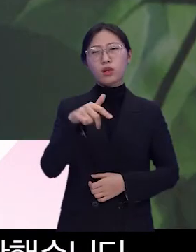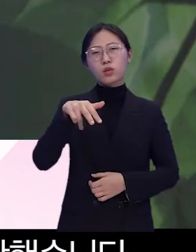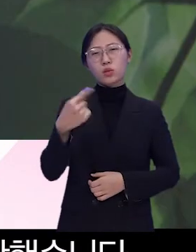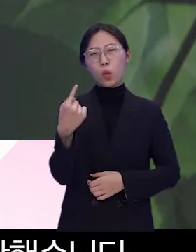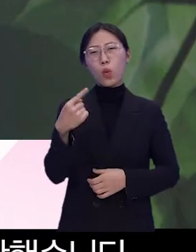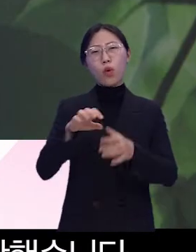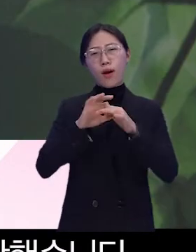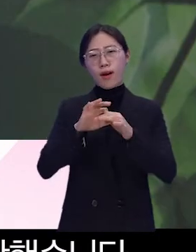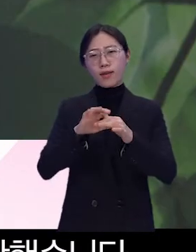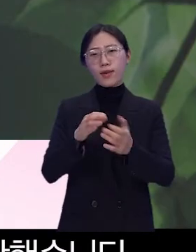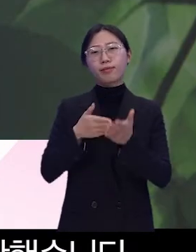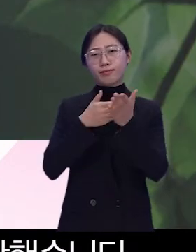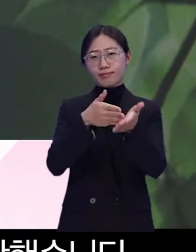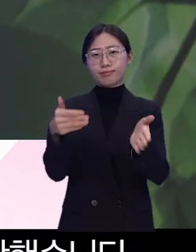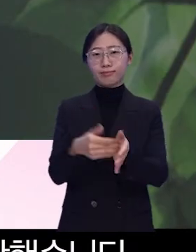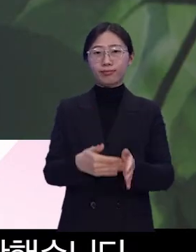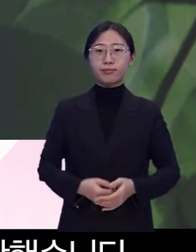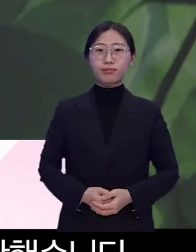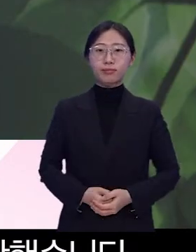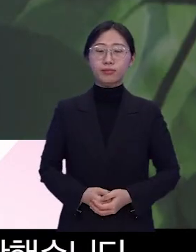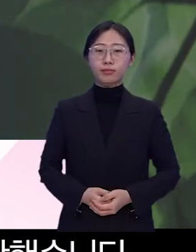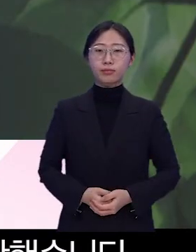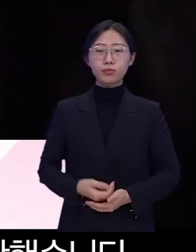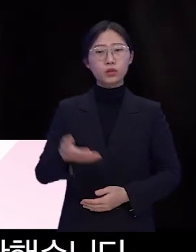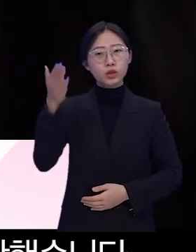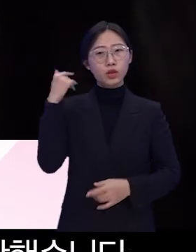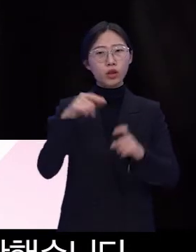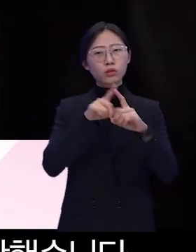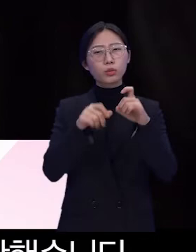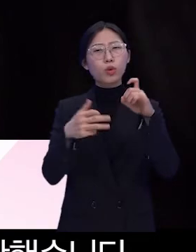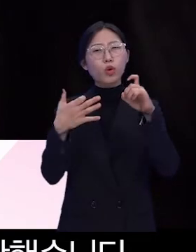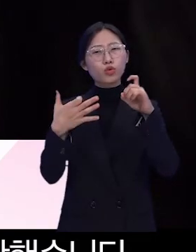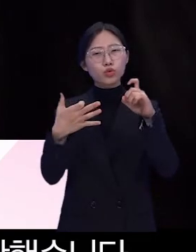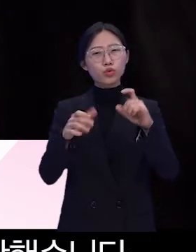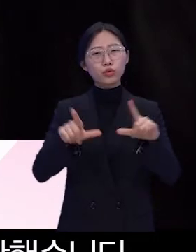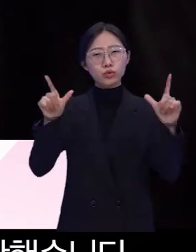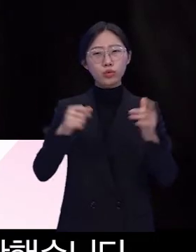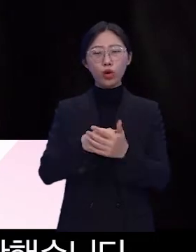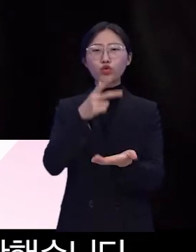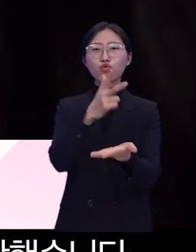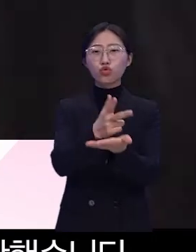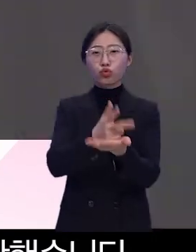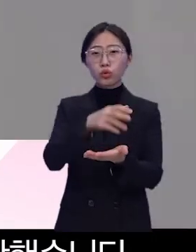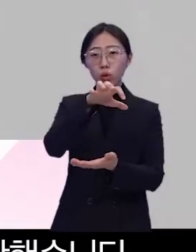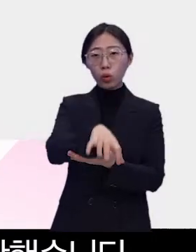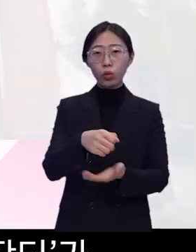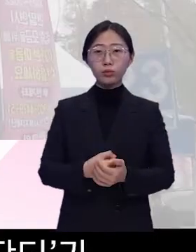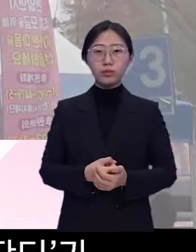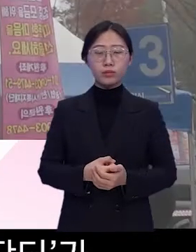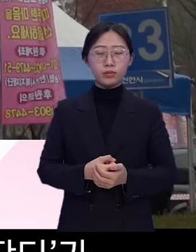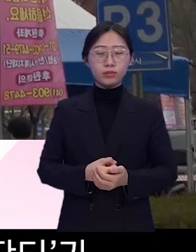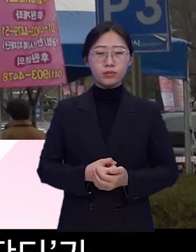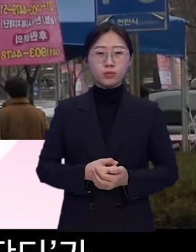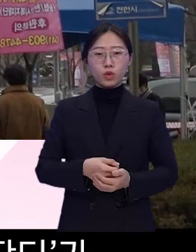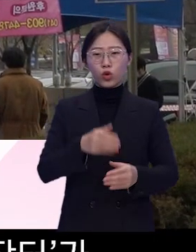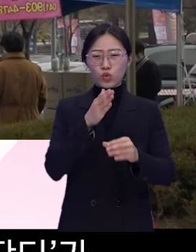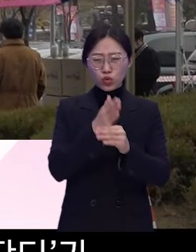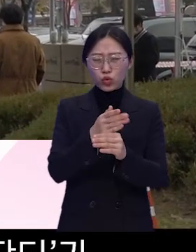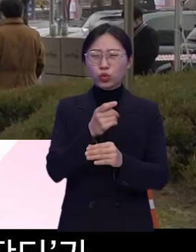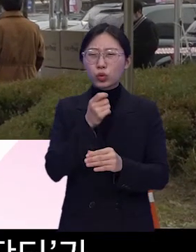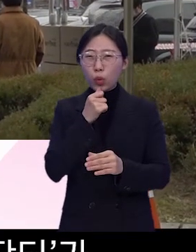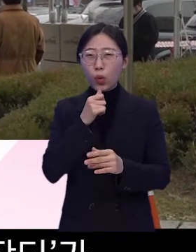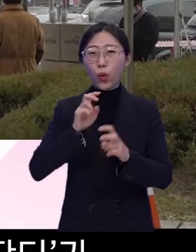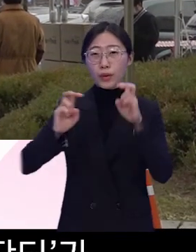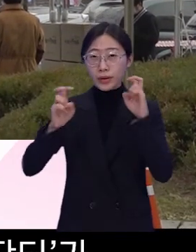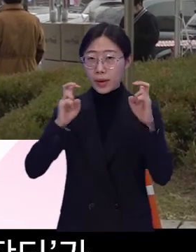지금 나부터 시민 생활 활동을 제시하고 탄소 제로 정책 방향을 제안했습니다. 지난 19일